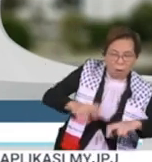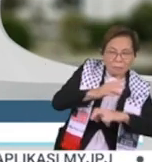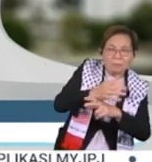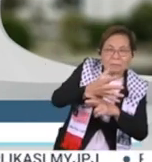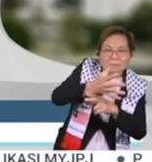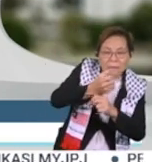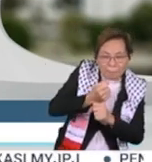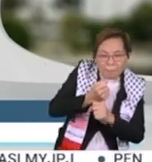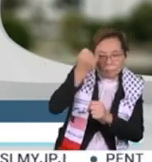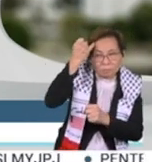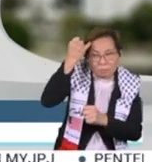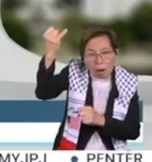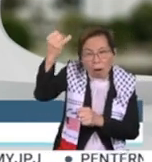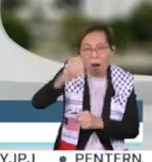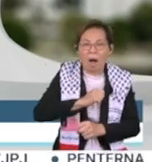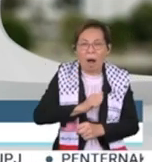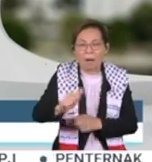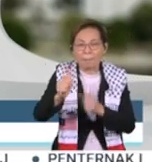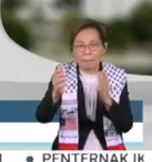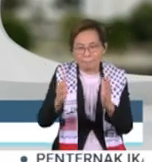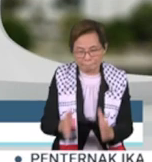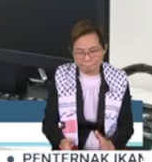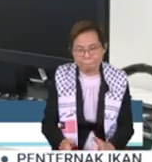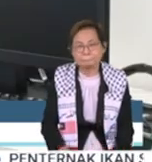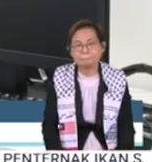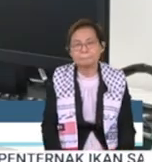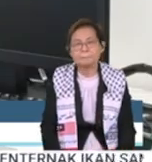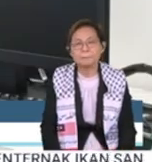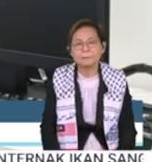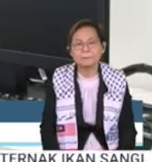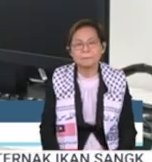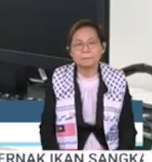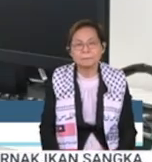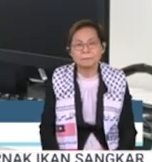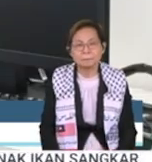dan mendapatkan pandangan agamawan.